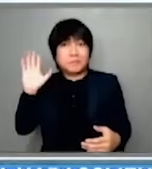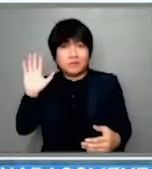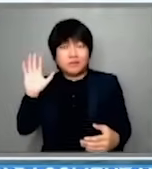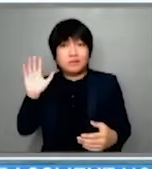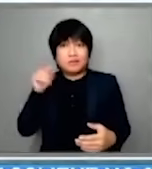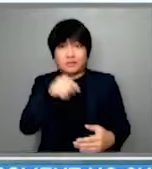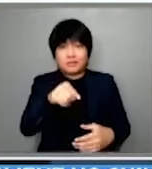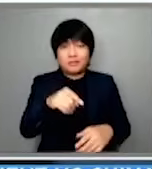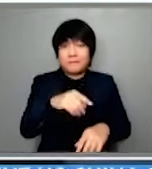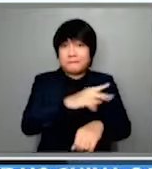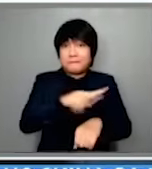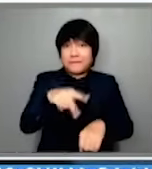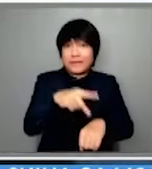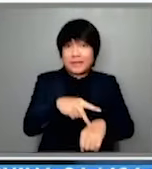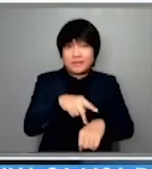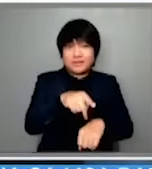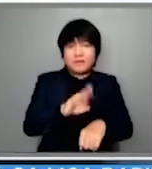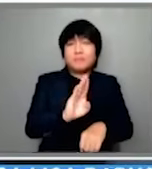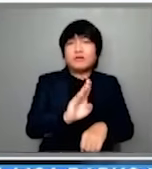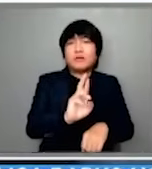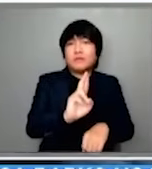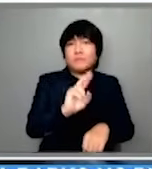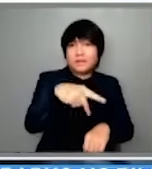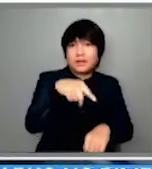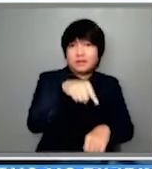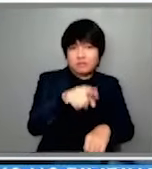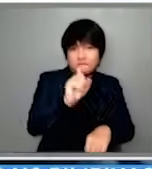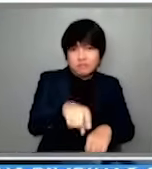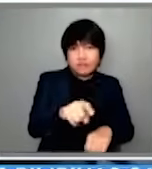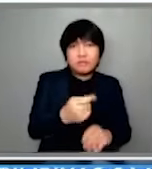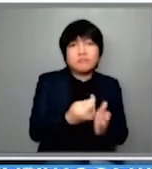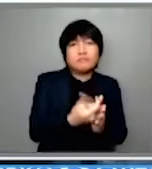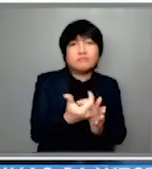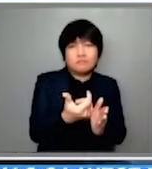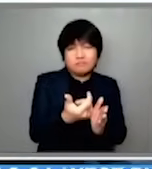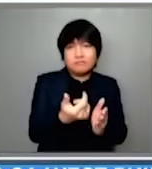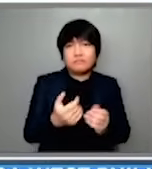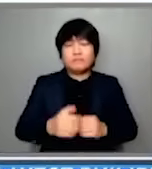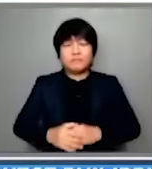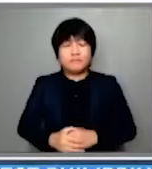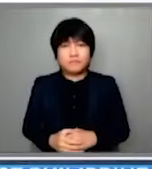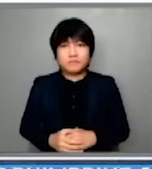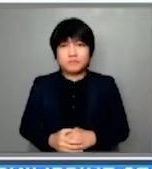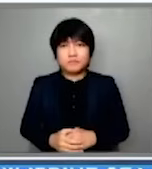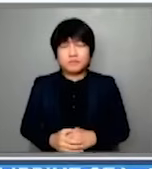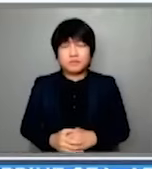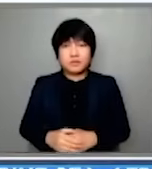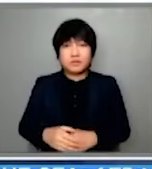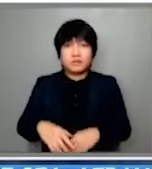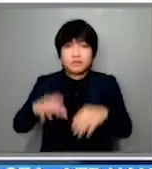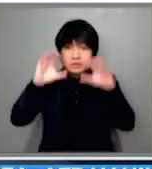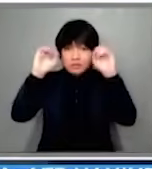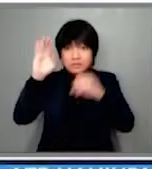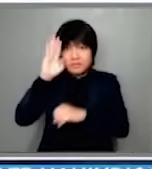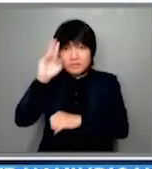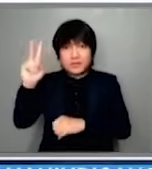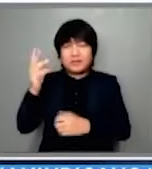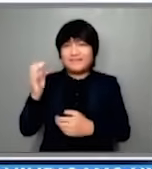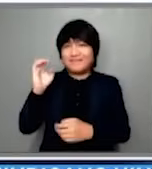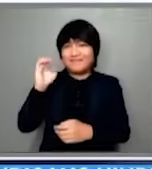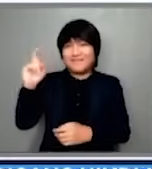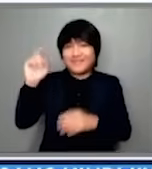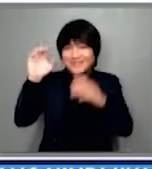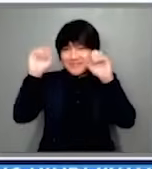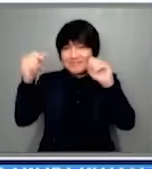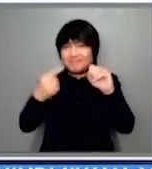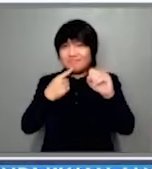nakasadsad na BRP Sierra Madre. Una na iginiit ni Pangulong Bongbong Marcos at ang mga dating presidente na wala silang anumang